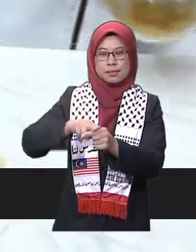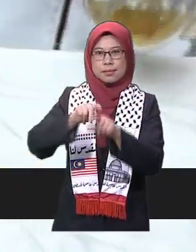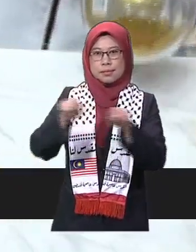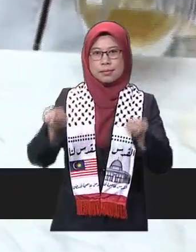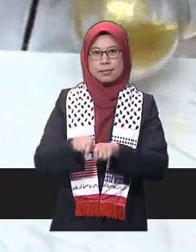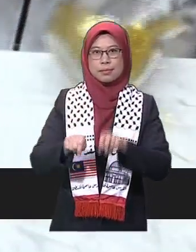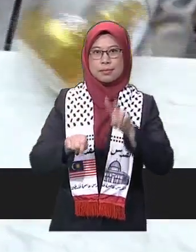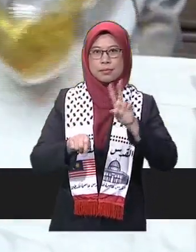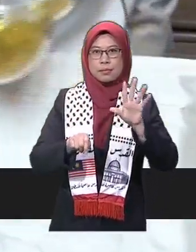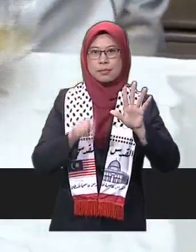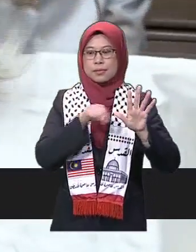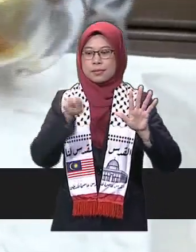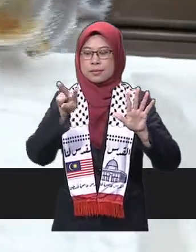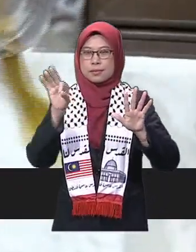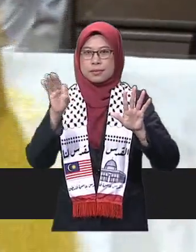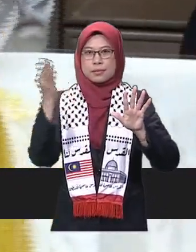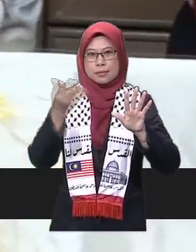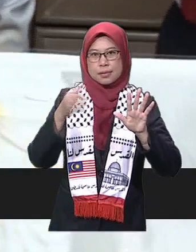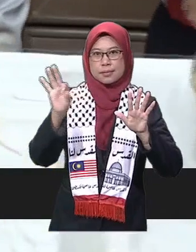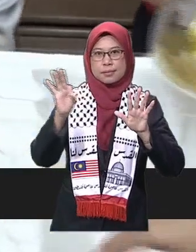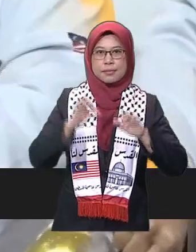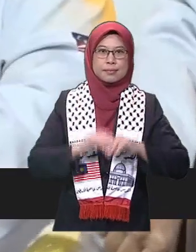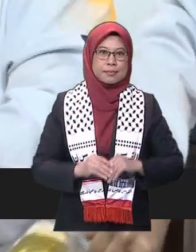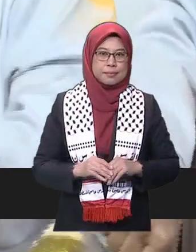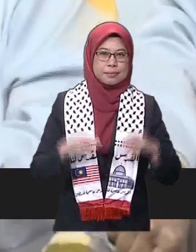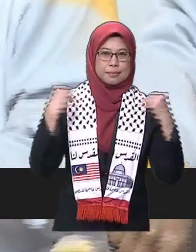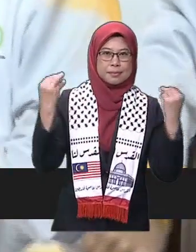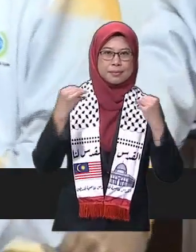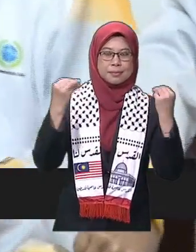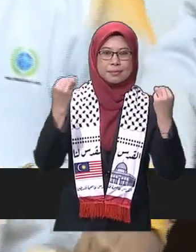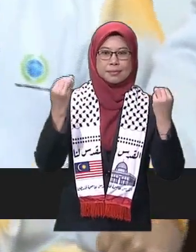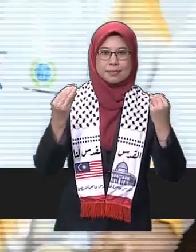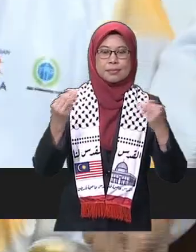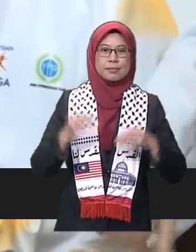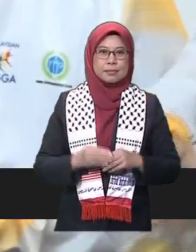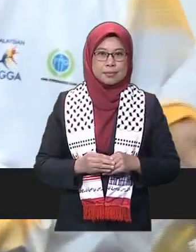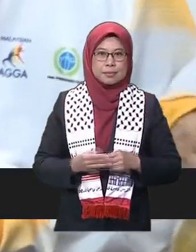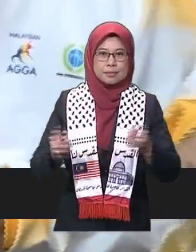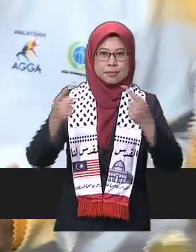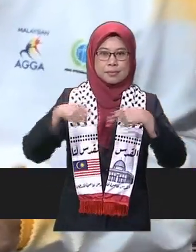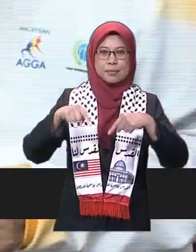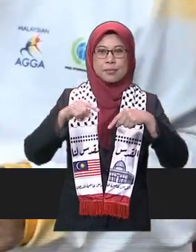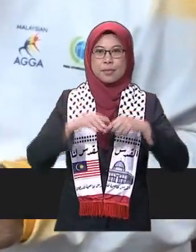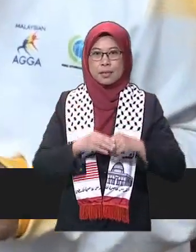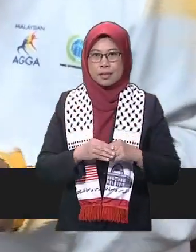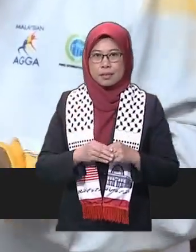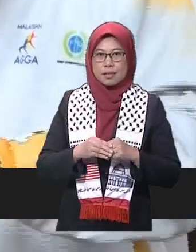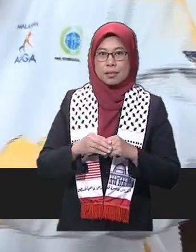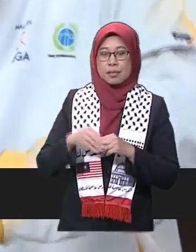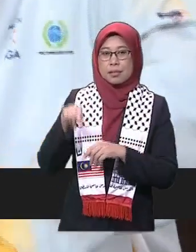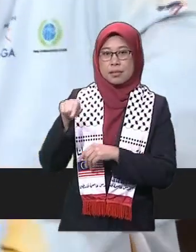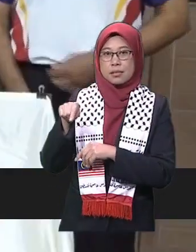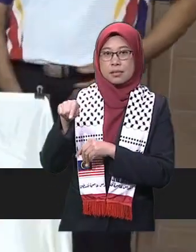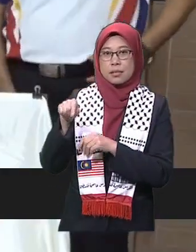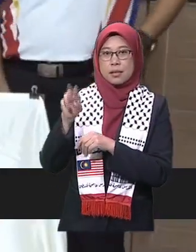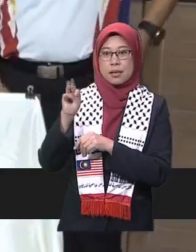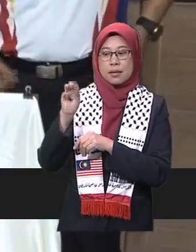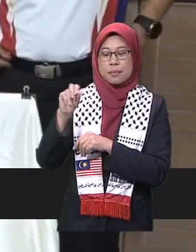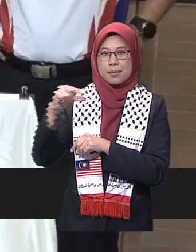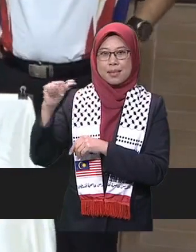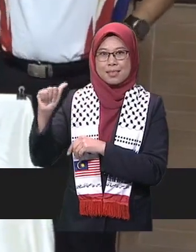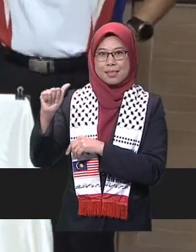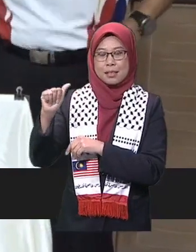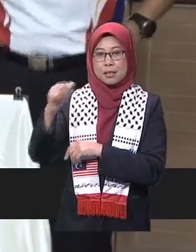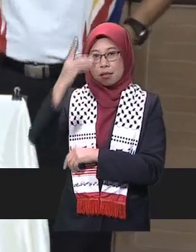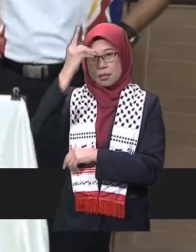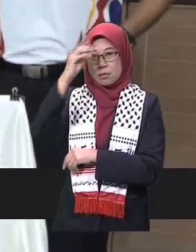pada 25 hingga 29 September ini. Majlis itu turut dihadiri Presiden Persatuan Kumpulan Estetik Gimnastik Malaysia MAGA, Dato' Abdul